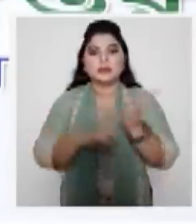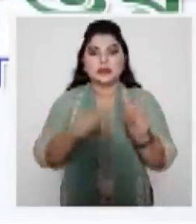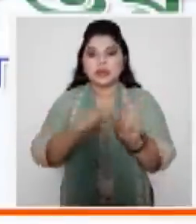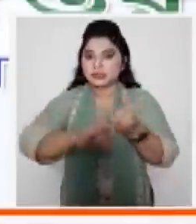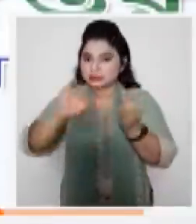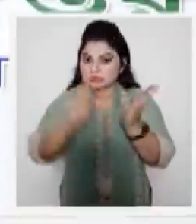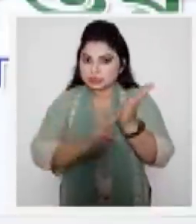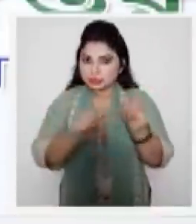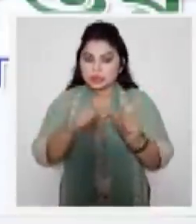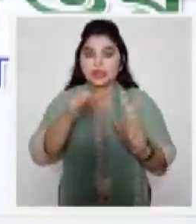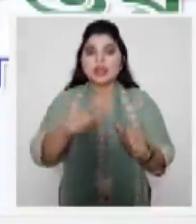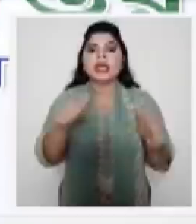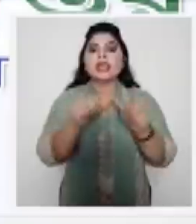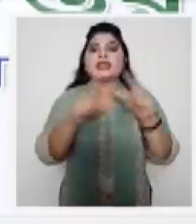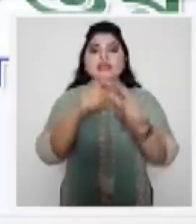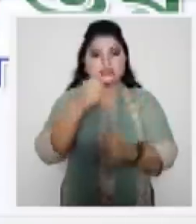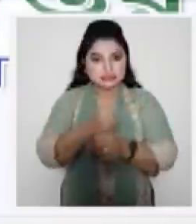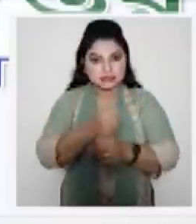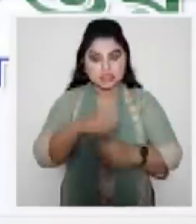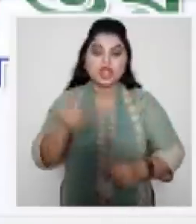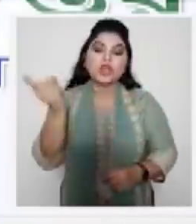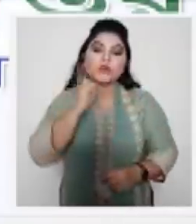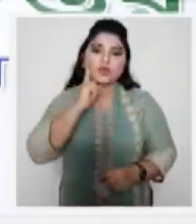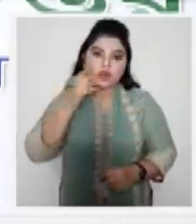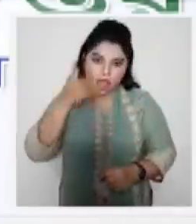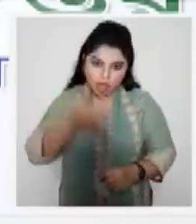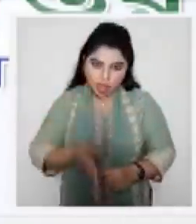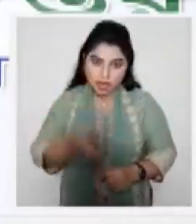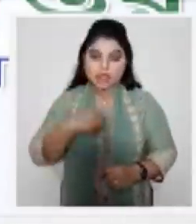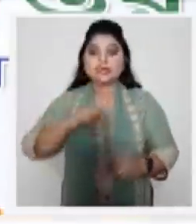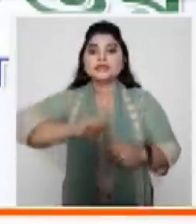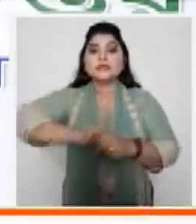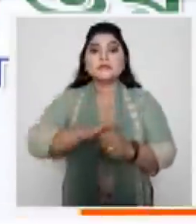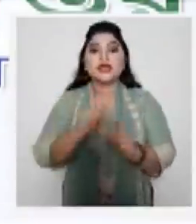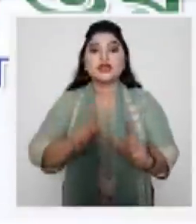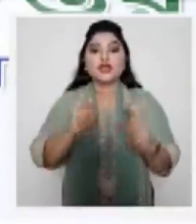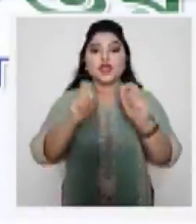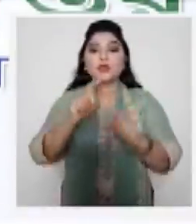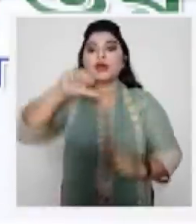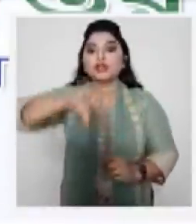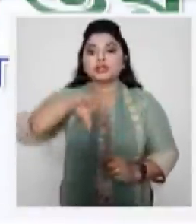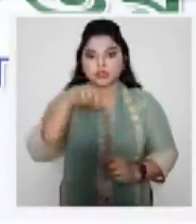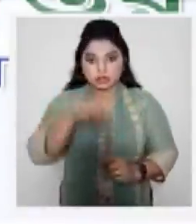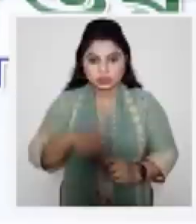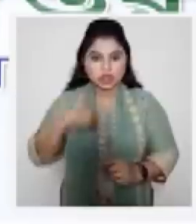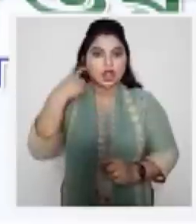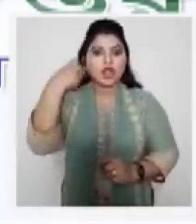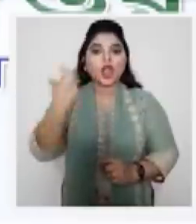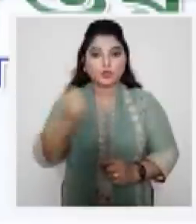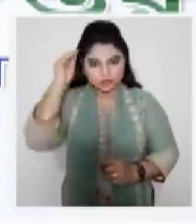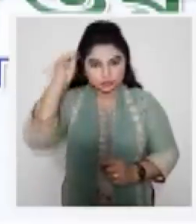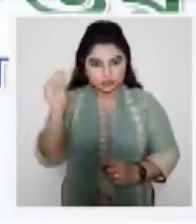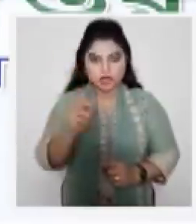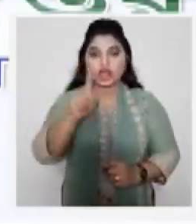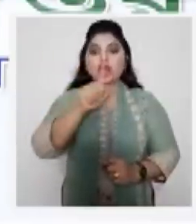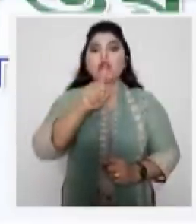আমি অধ্যাপক ডাক্তার নাসিমা সুলতানা, অতিরিক্ত মহাপরিচালক প্রশাসন স্বাস্থ্য অধিদপ্তর। প্রতিদিনের মতো আজও দৈনিক স্বাস্থ্য বুলেটিন কোভিড-19 নিয়ে